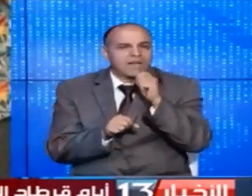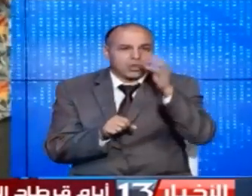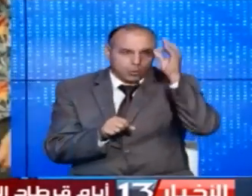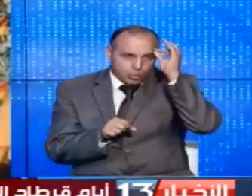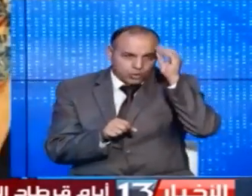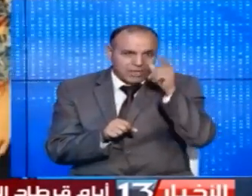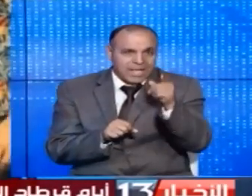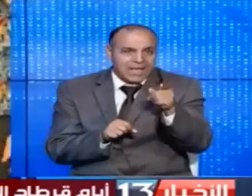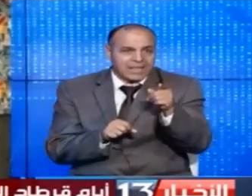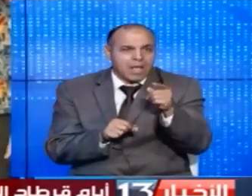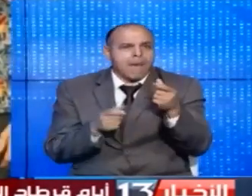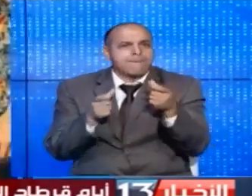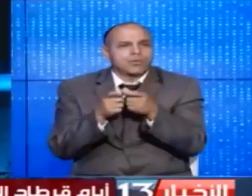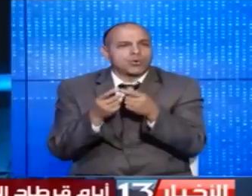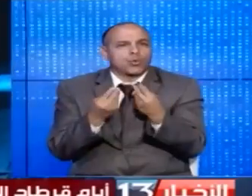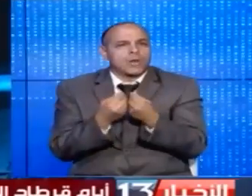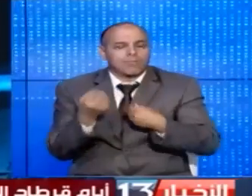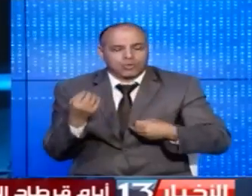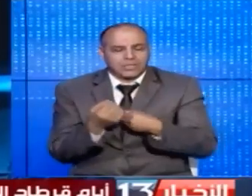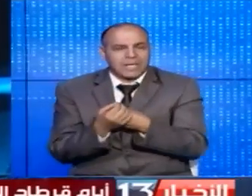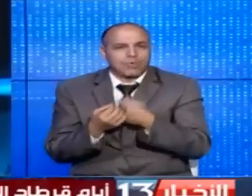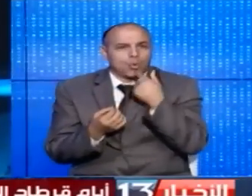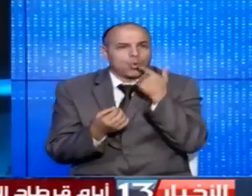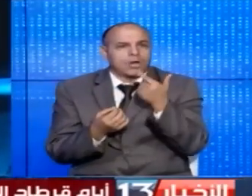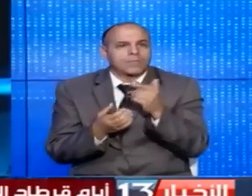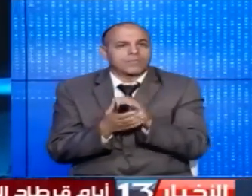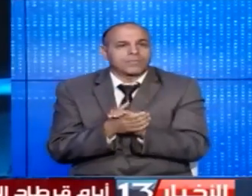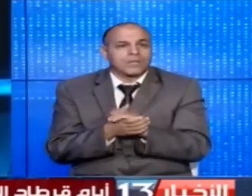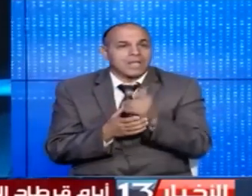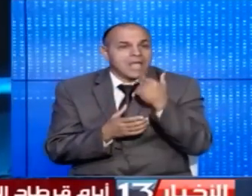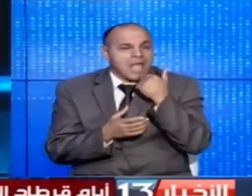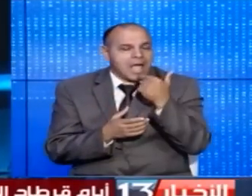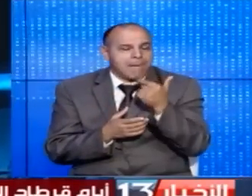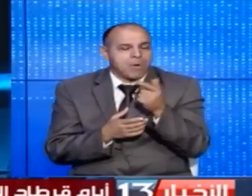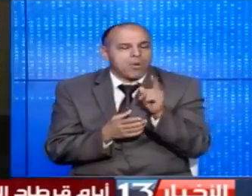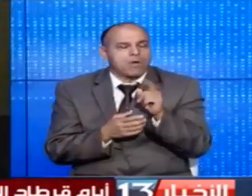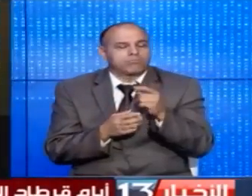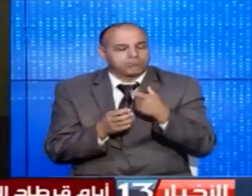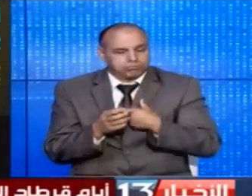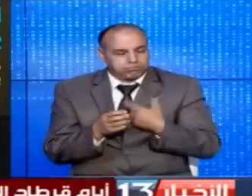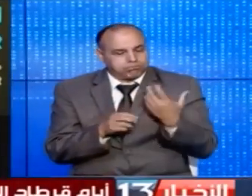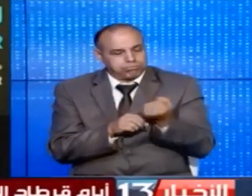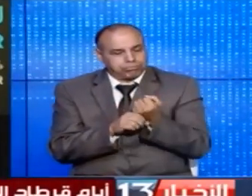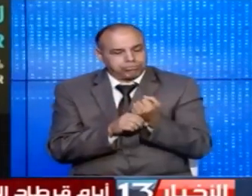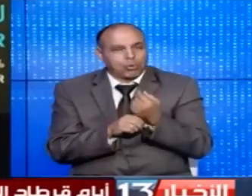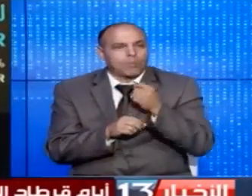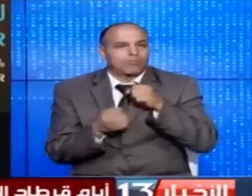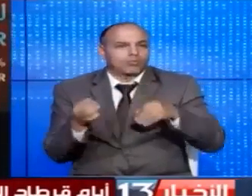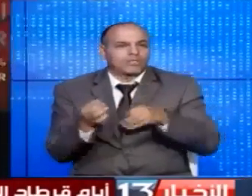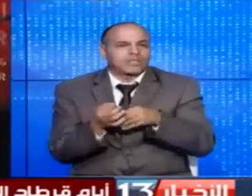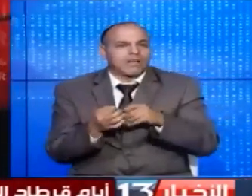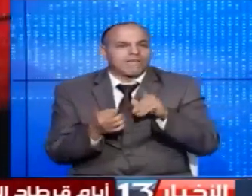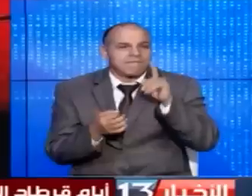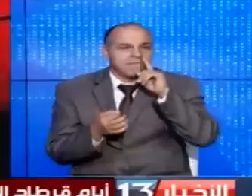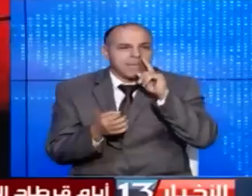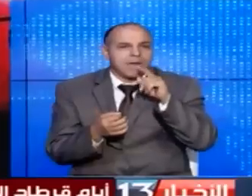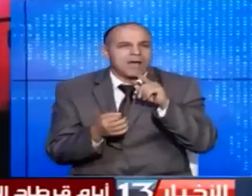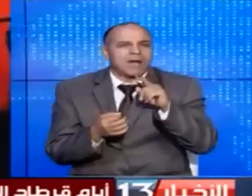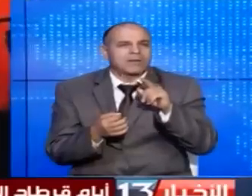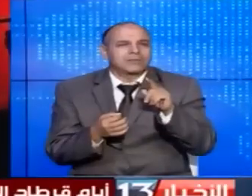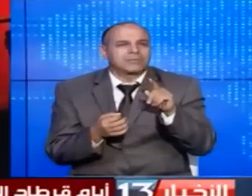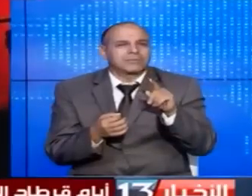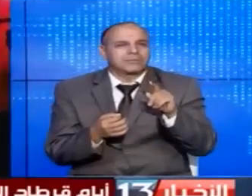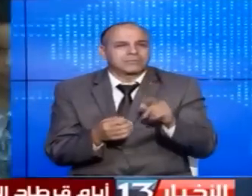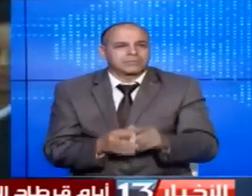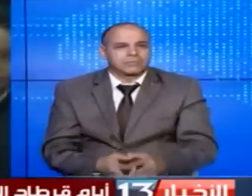ألف خماسي ومجموعته الموسيقية على التانيت الفضي. أما التانيت الذهبي فقد ذهب للعرض الموسيقي للفنان الكاميروني لورو